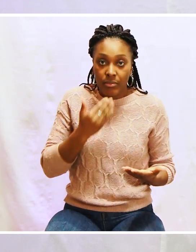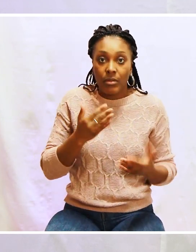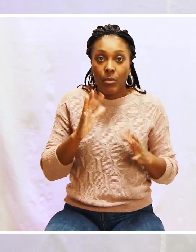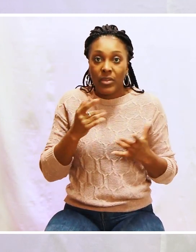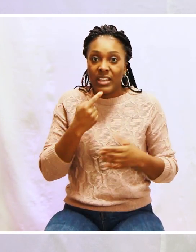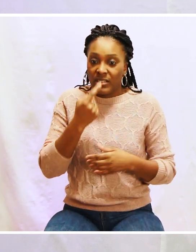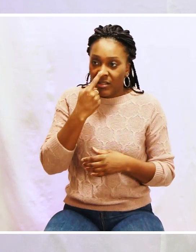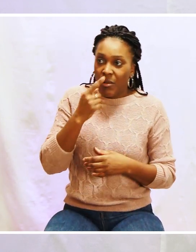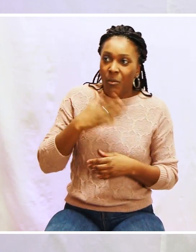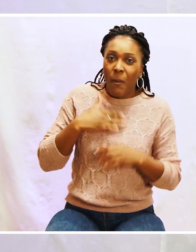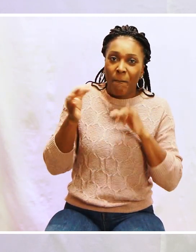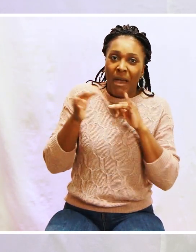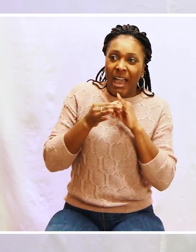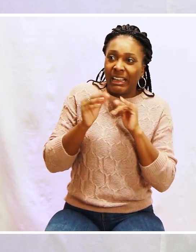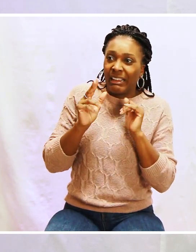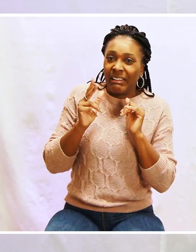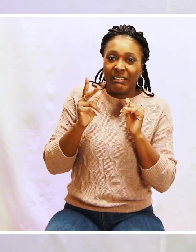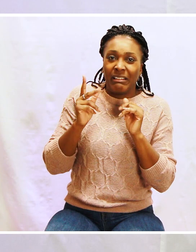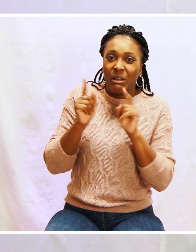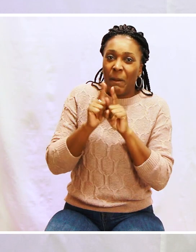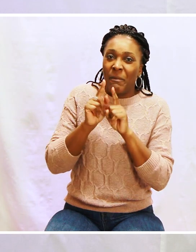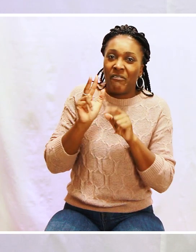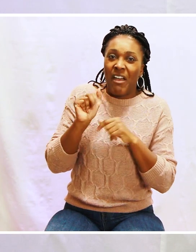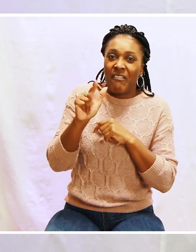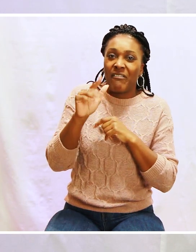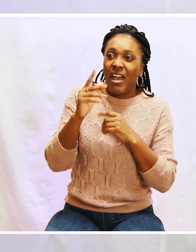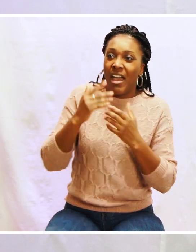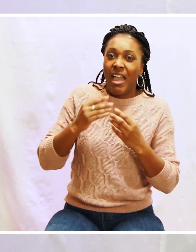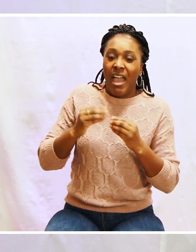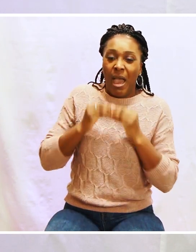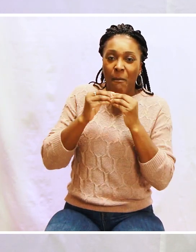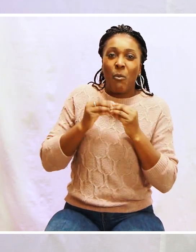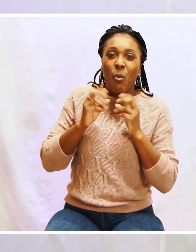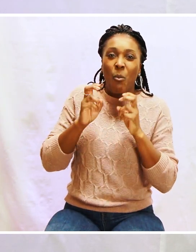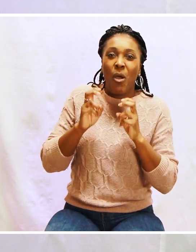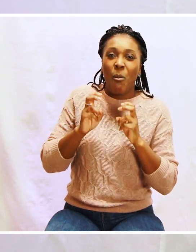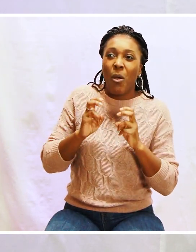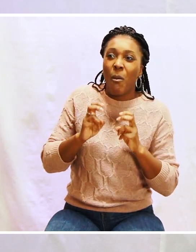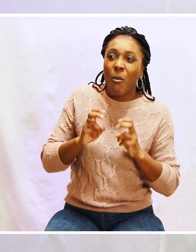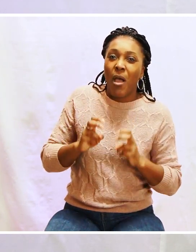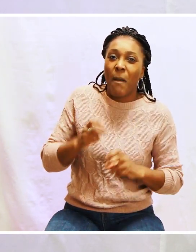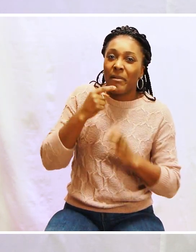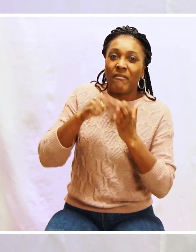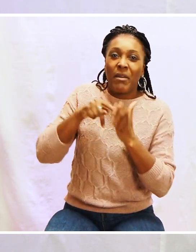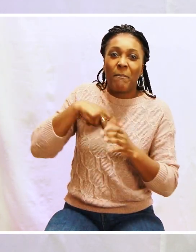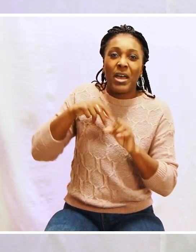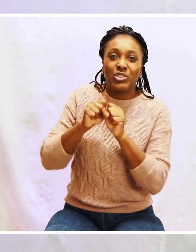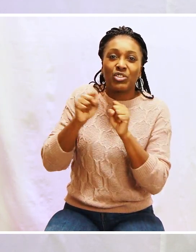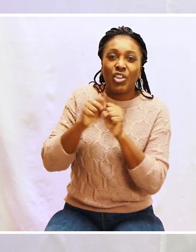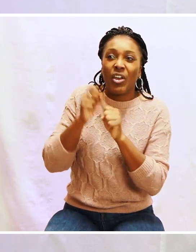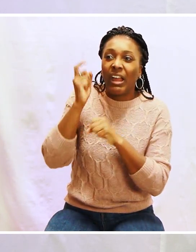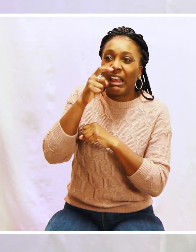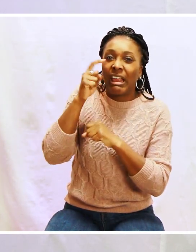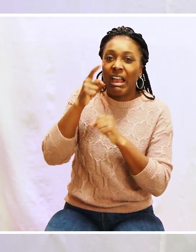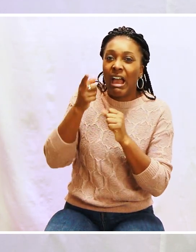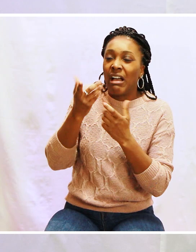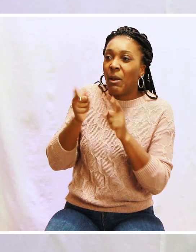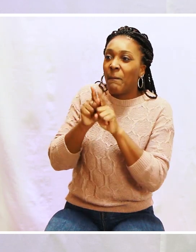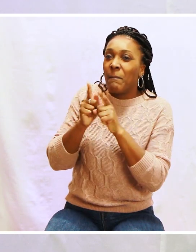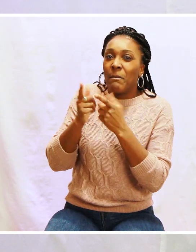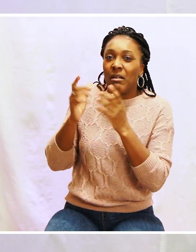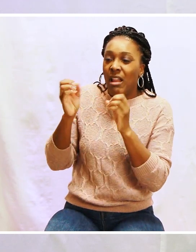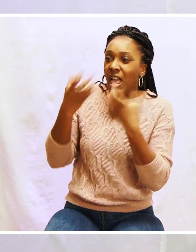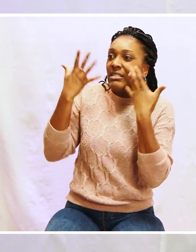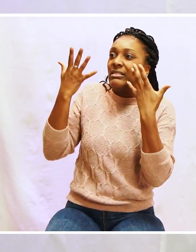vais perdre mon mari. Et qui va commencer à se tourner vers Léa de plus en plus, commencer à aimer Léa plus que moi. Et puis,